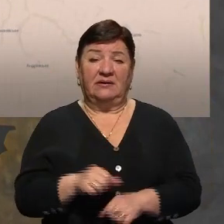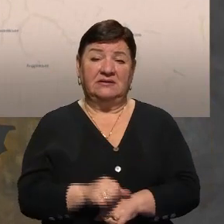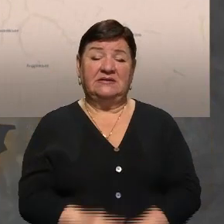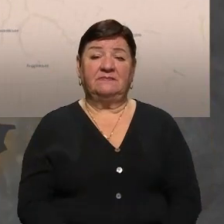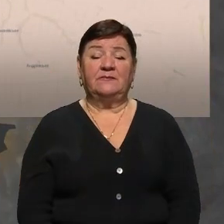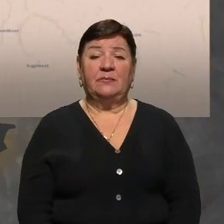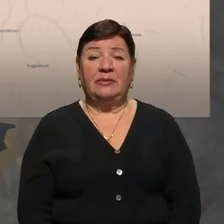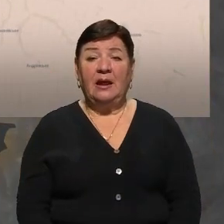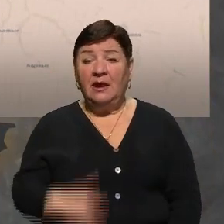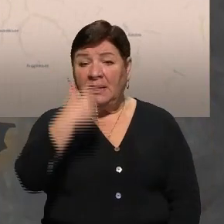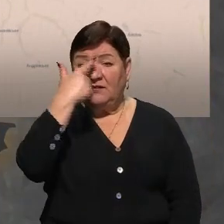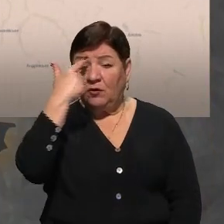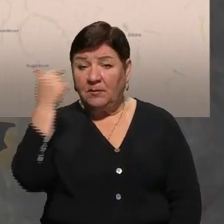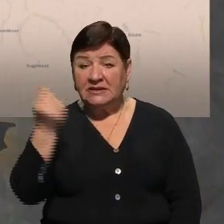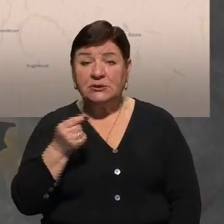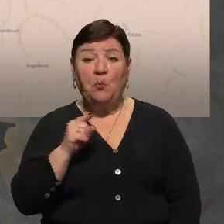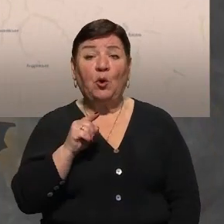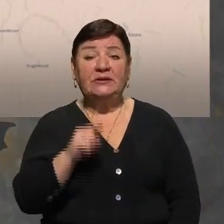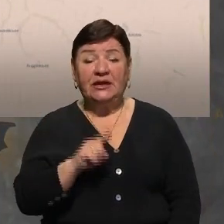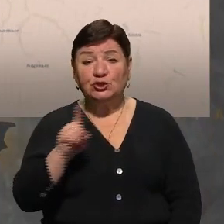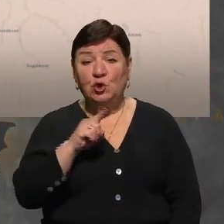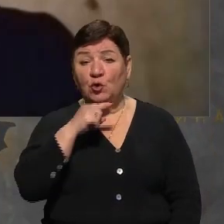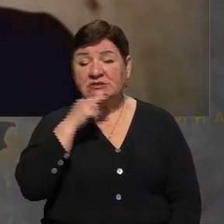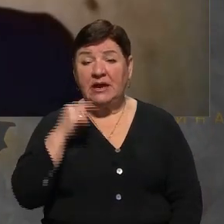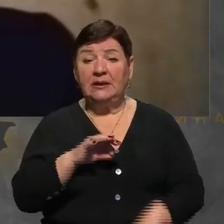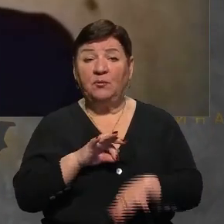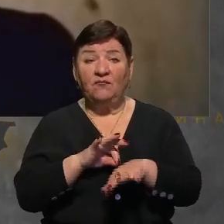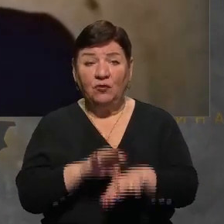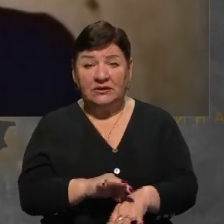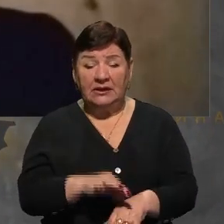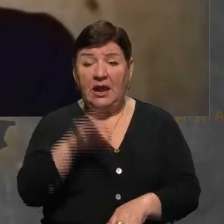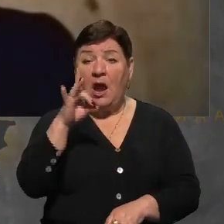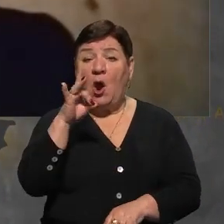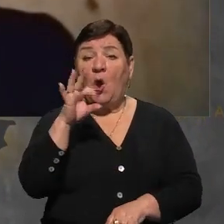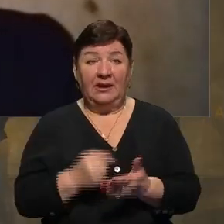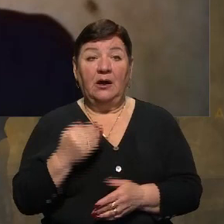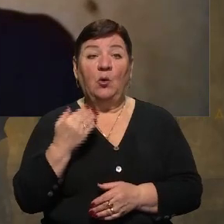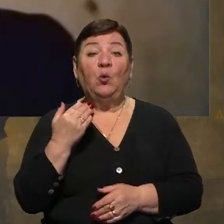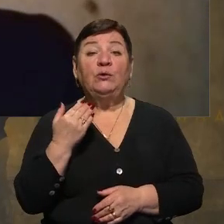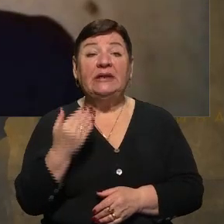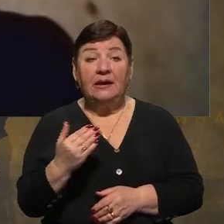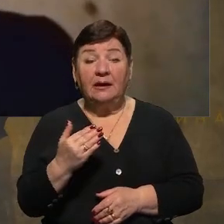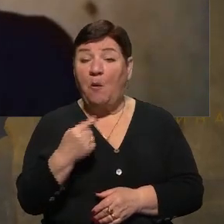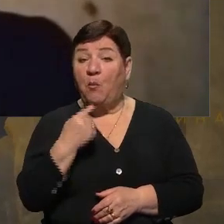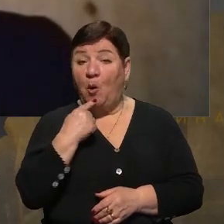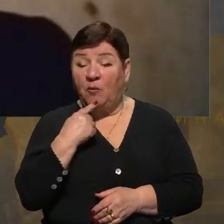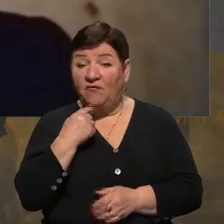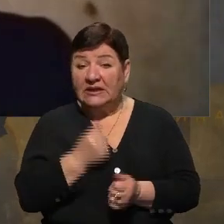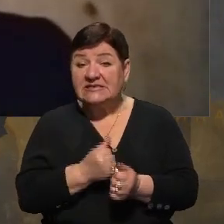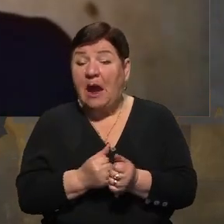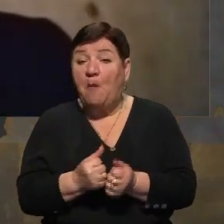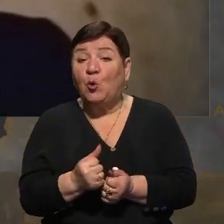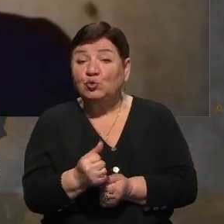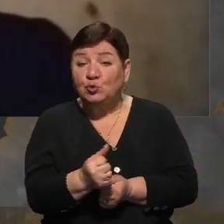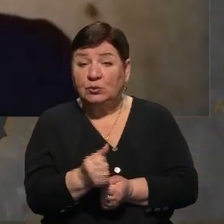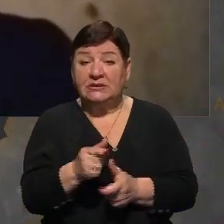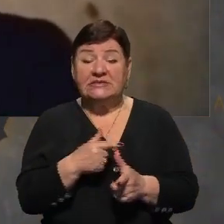Тобто інформацію про те, що росіяни прорвалися в Роботино, ви не підтверджуєте? Вони пробували просунутися,